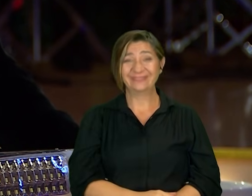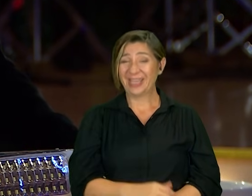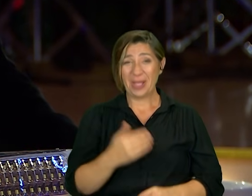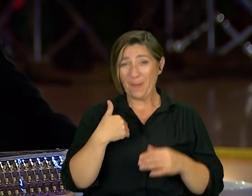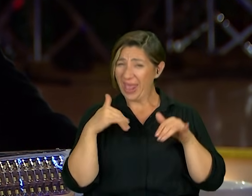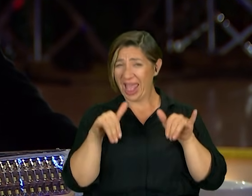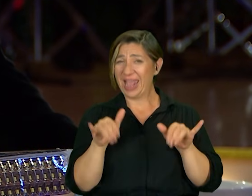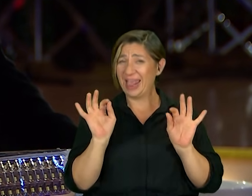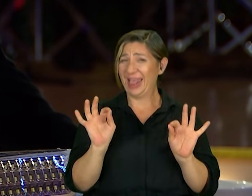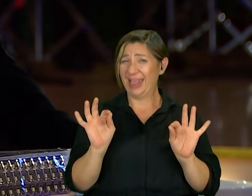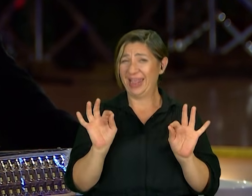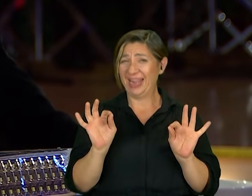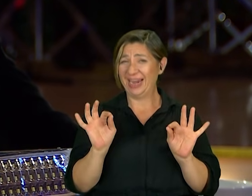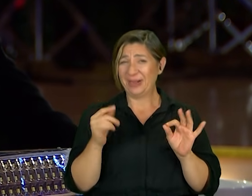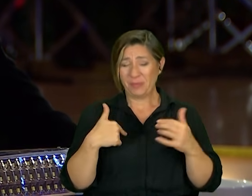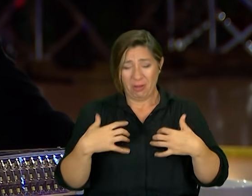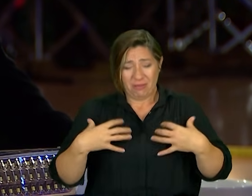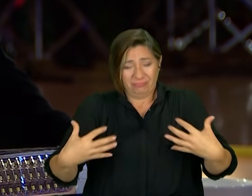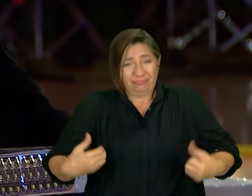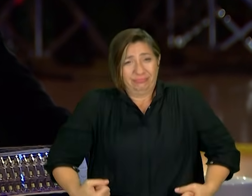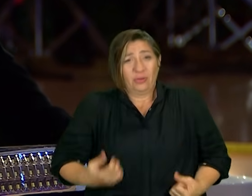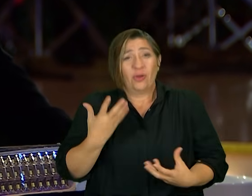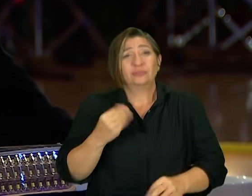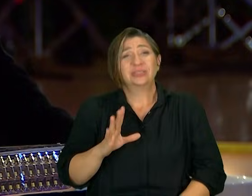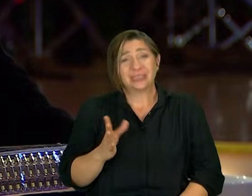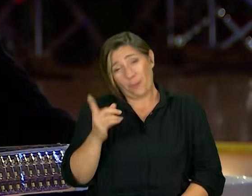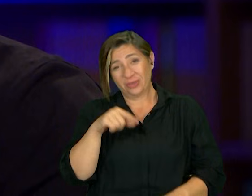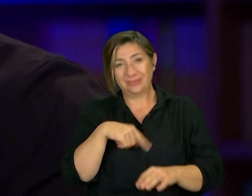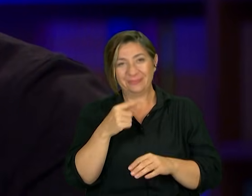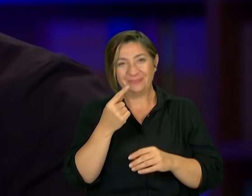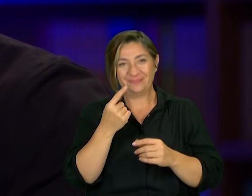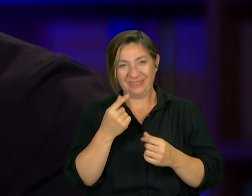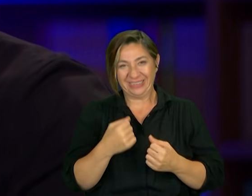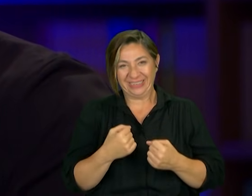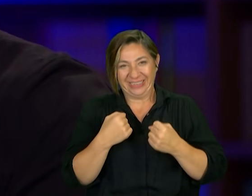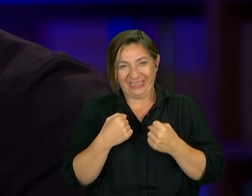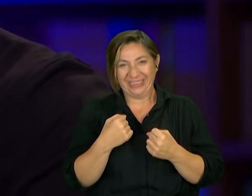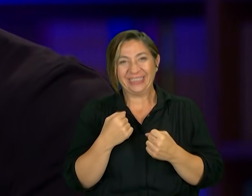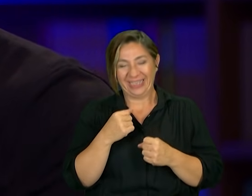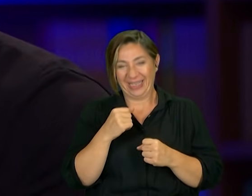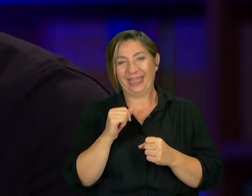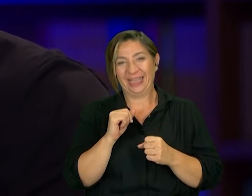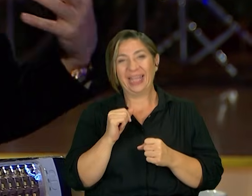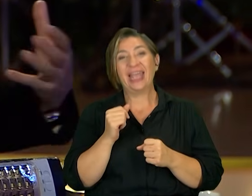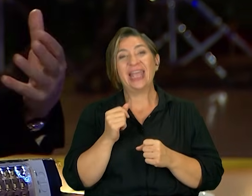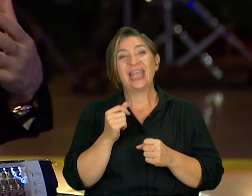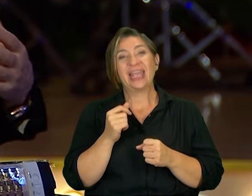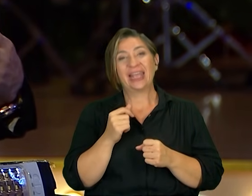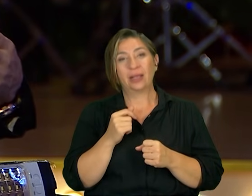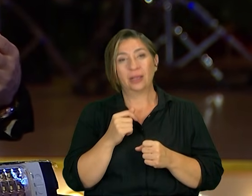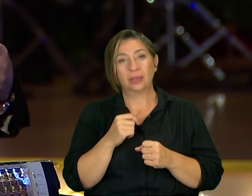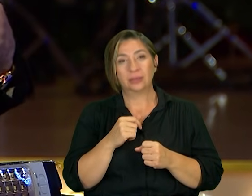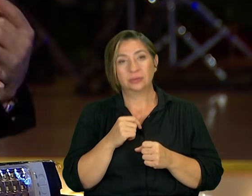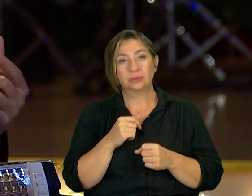Ben aynı olacağım. Yani bir adelen falan olmayacak ama o zaman görüşeceğiz. Yok biraz kaslarınız kuvvetlenip belirginleşecek tabii tabii. Yani ben kilo